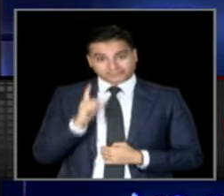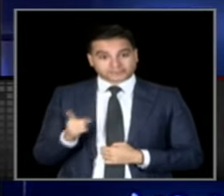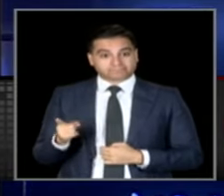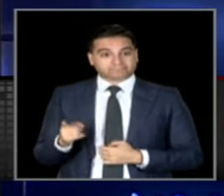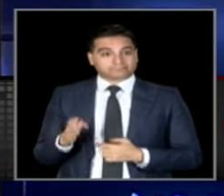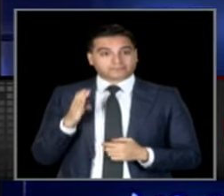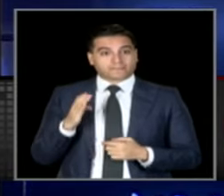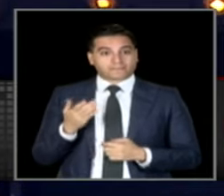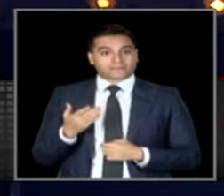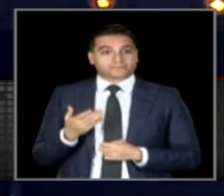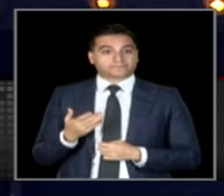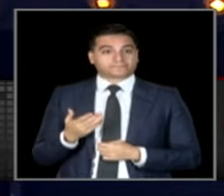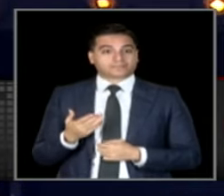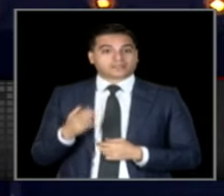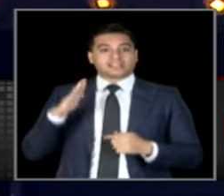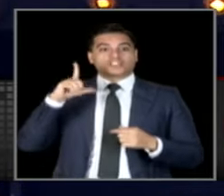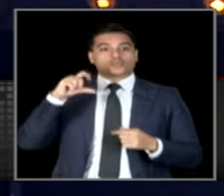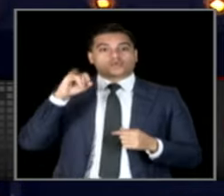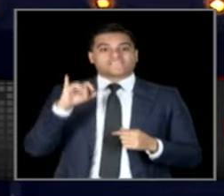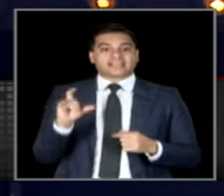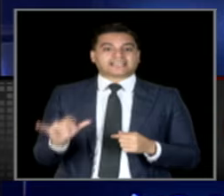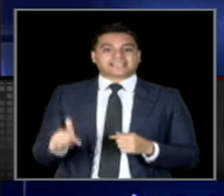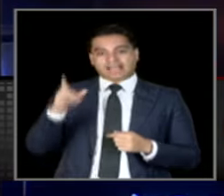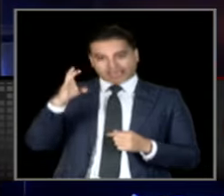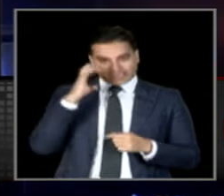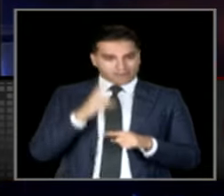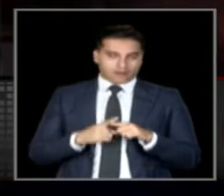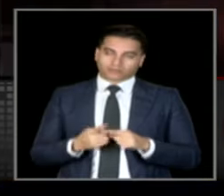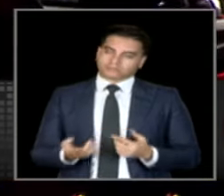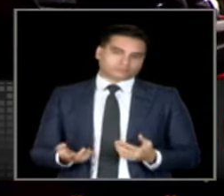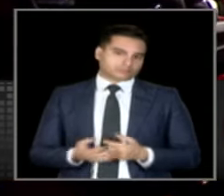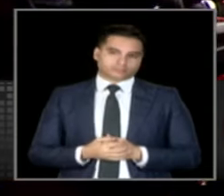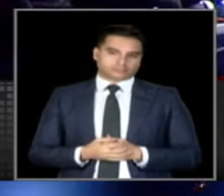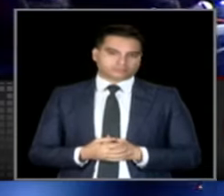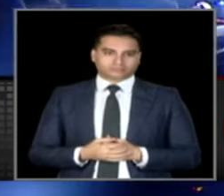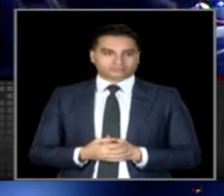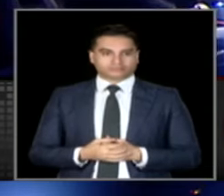إجابتك؟ سلوفينيا. سلوفينيا إجابة خاطئة.